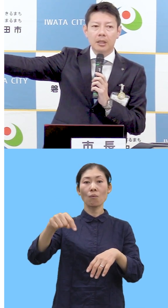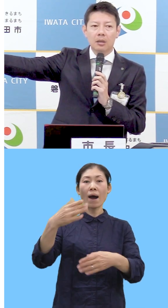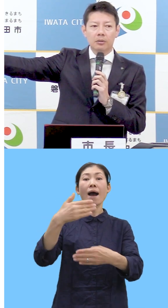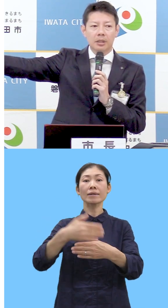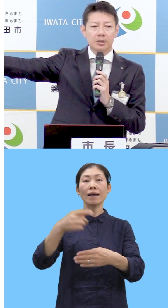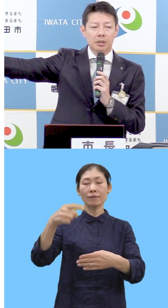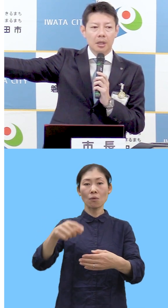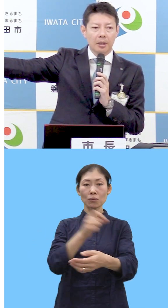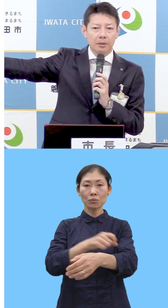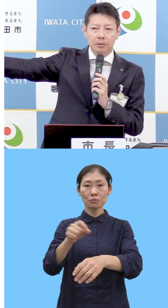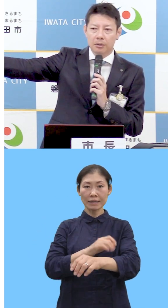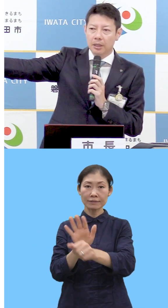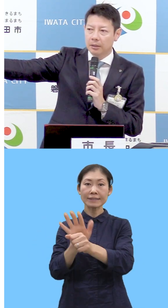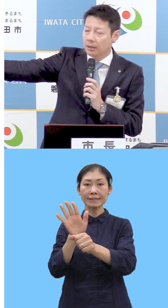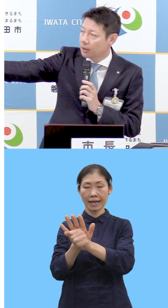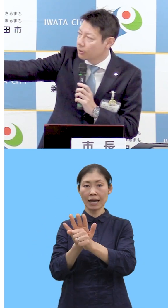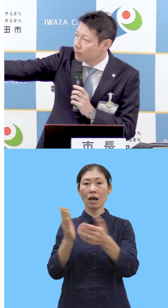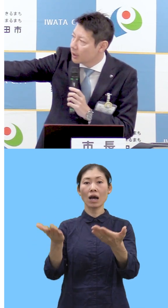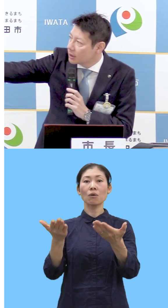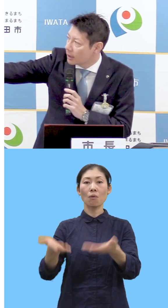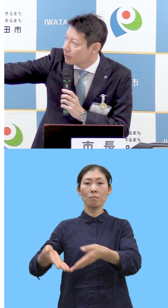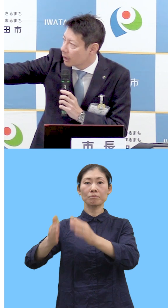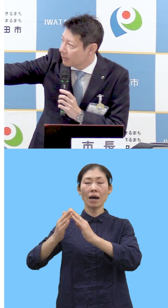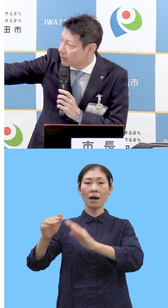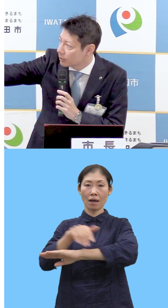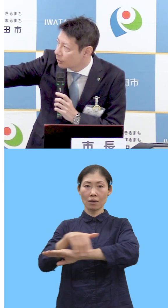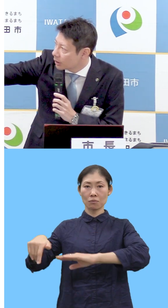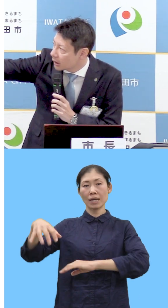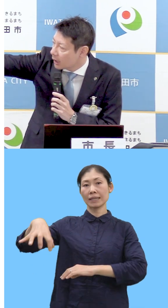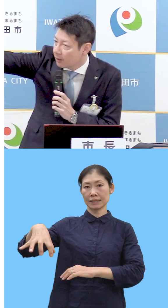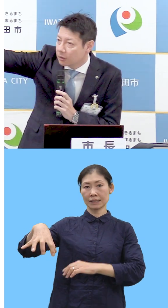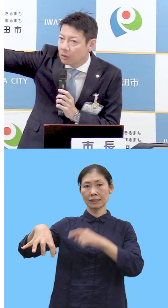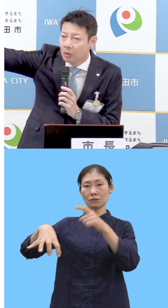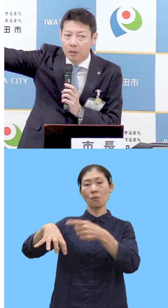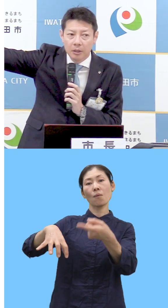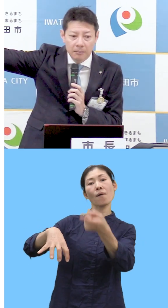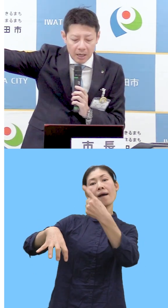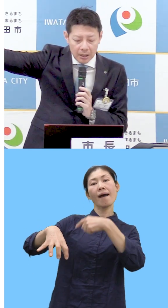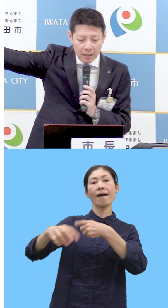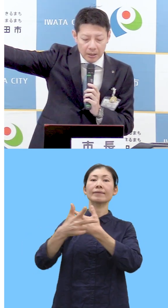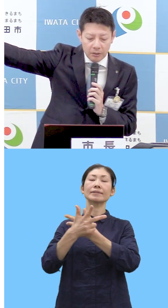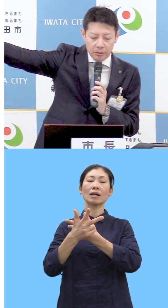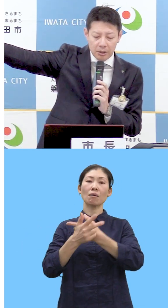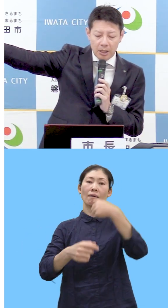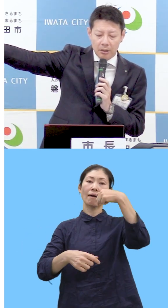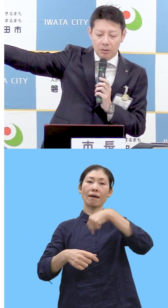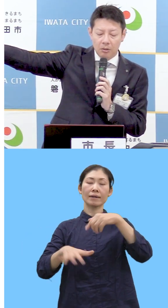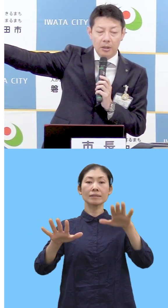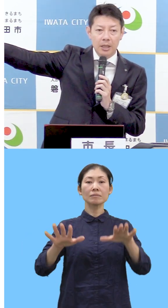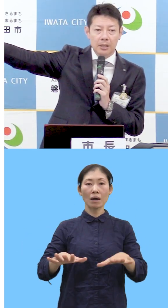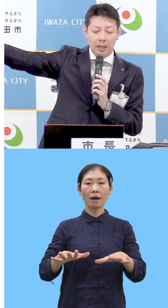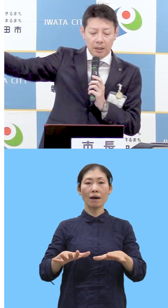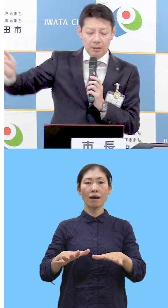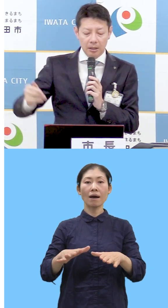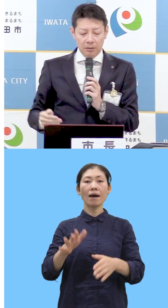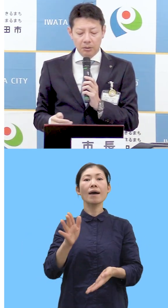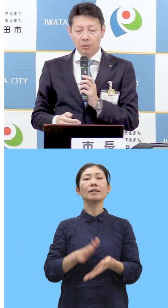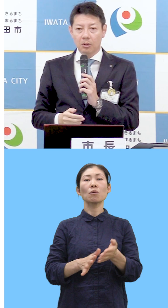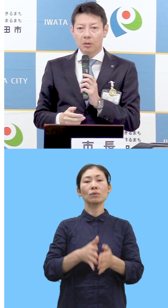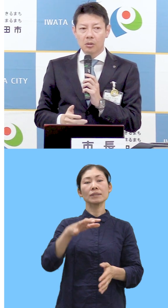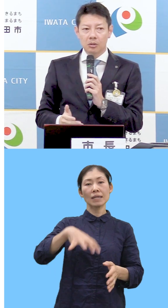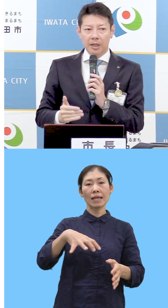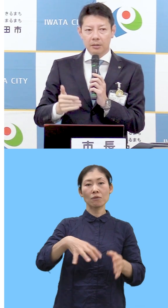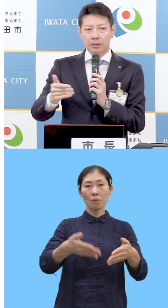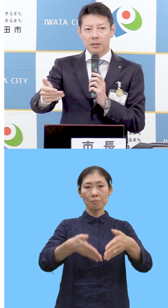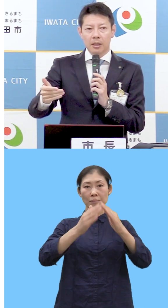特別支援学校を設置していただくことになっている予定地でございます。その北側の今幼稚園の園舎が建っている